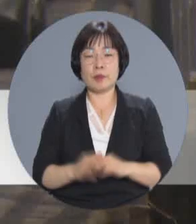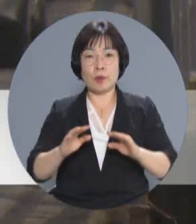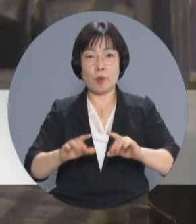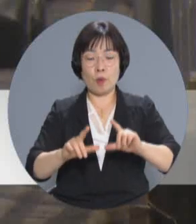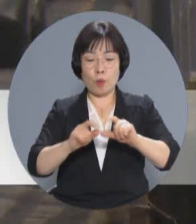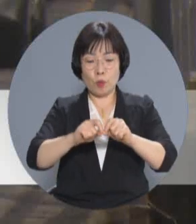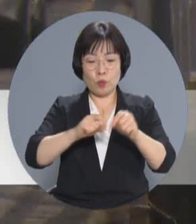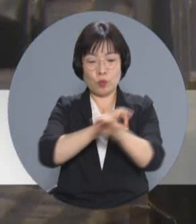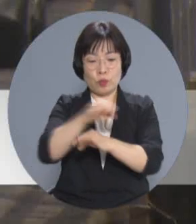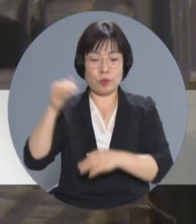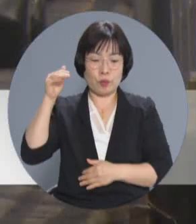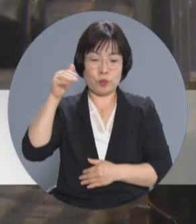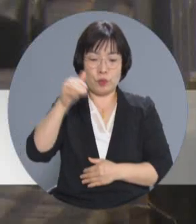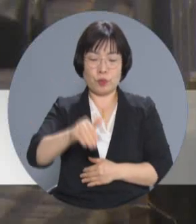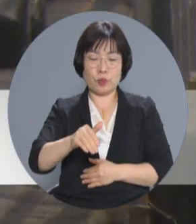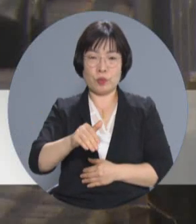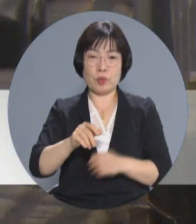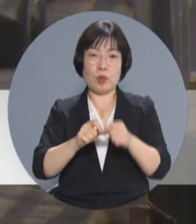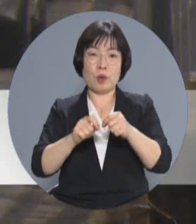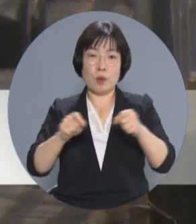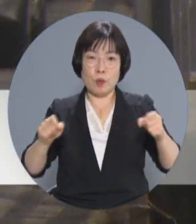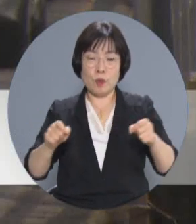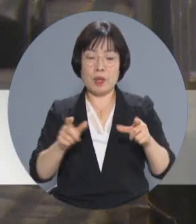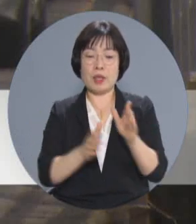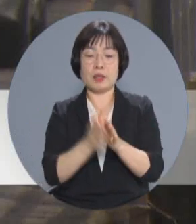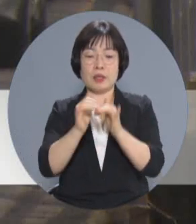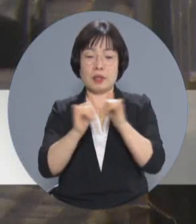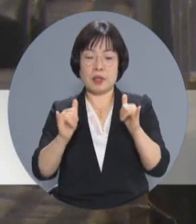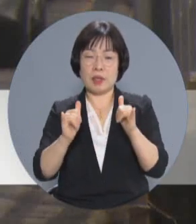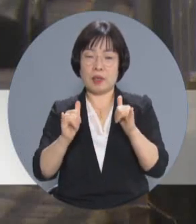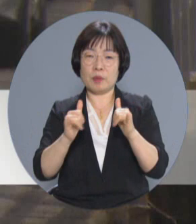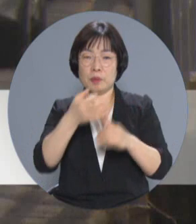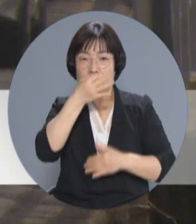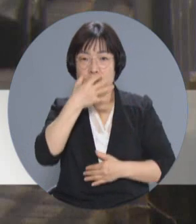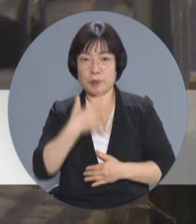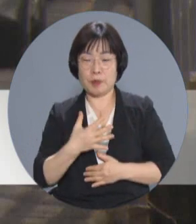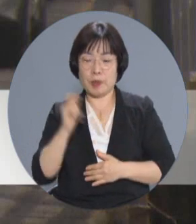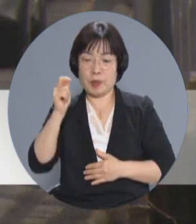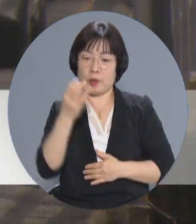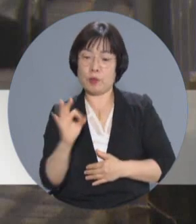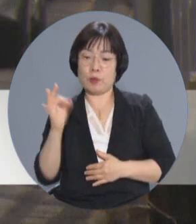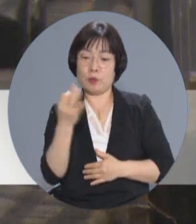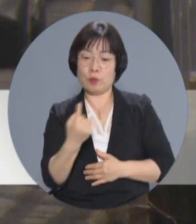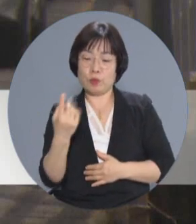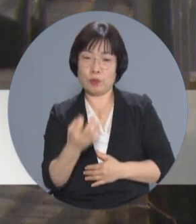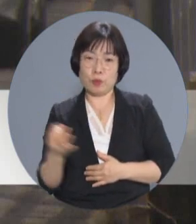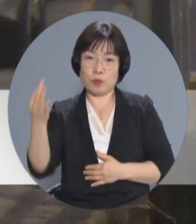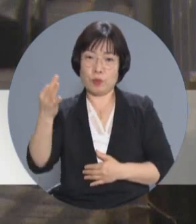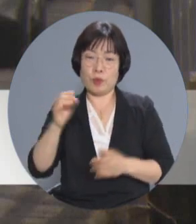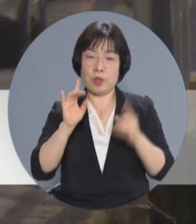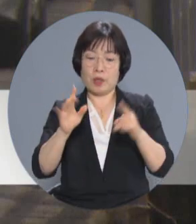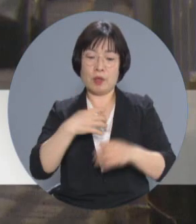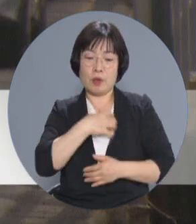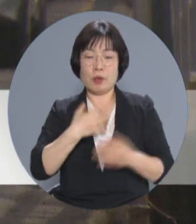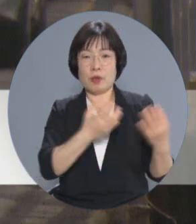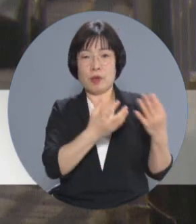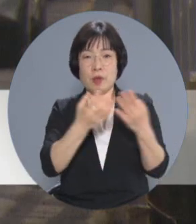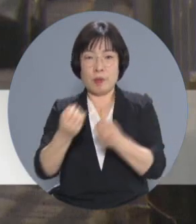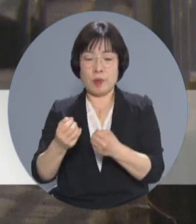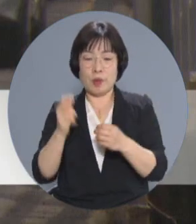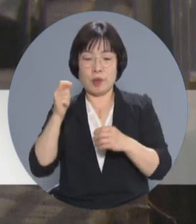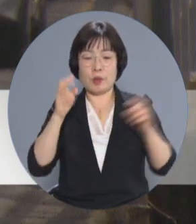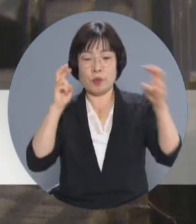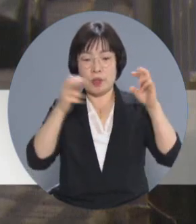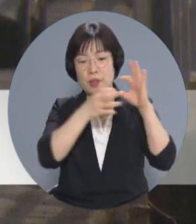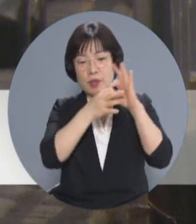오랜 불황에 가뜩이나 지갑이 얇아진 시민들은 택시 요금 인상 소식이 반가울 리 없습니다. 택시업계의 고질적인 문제